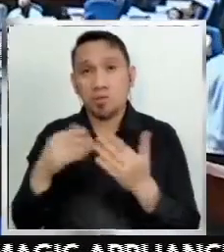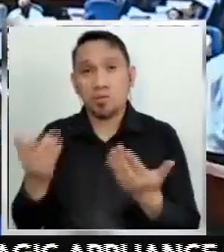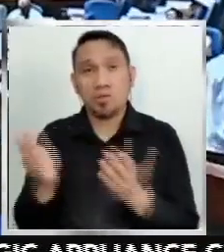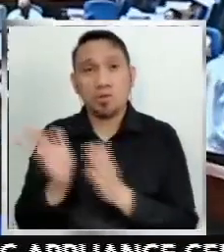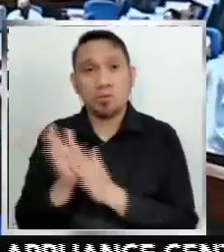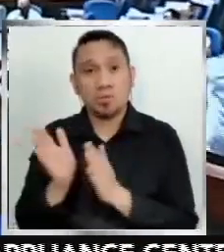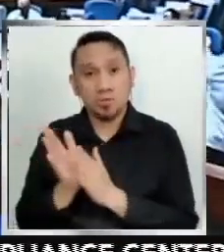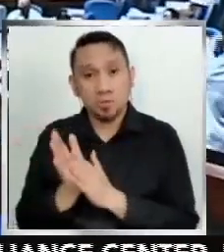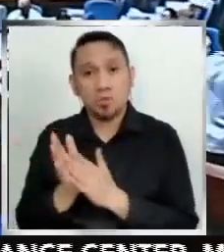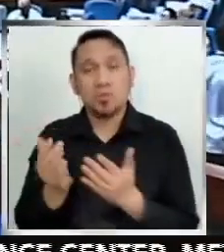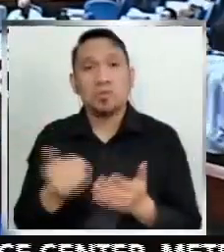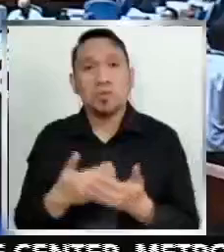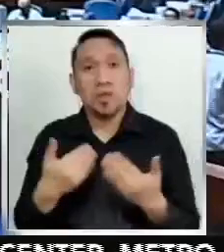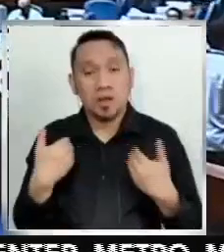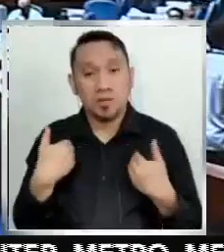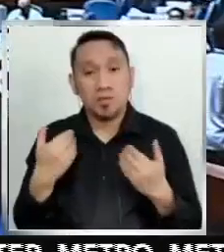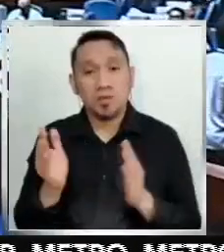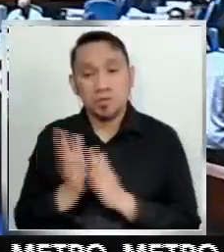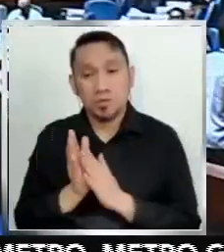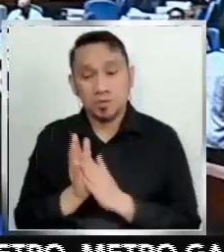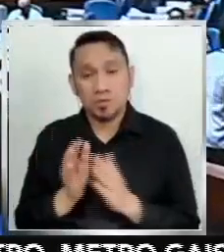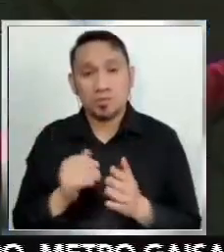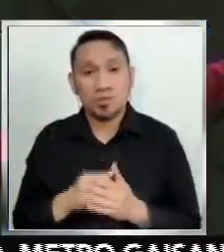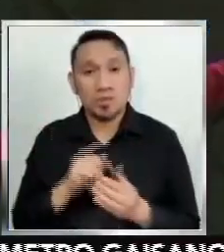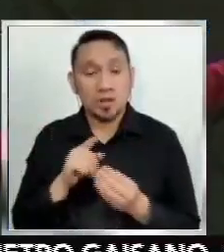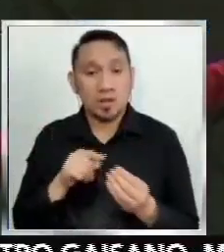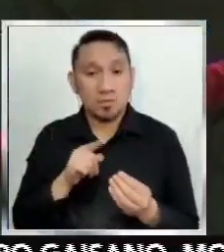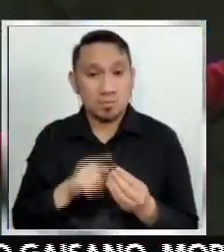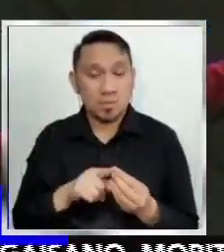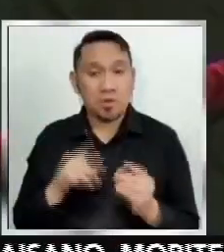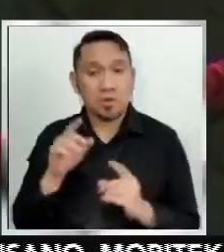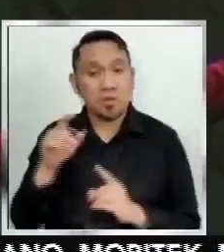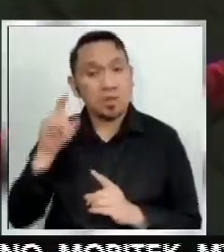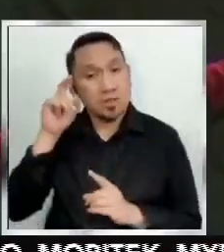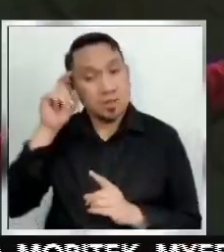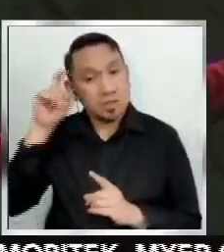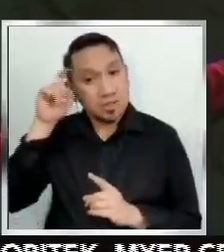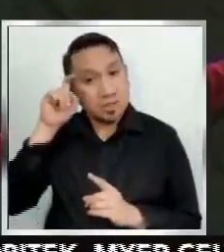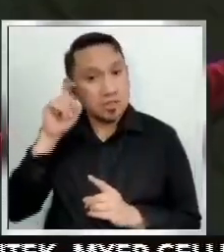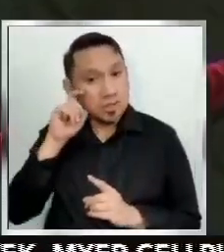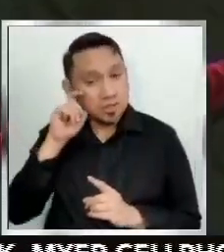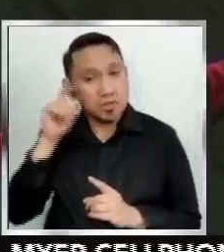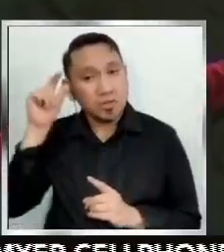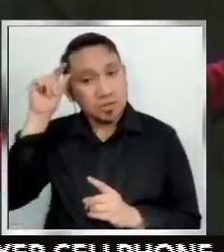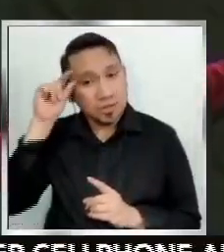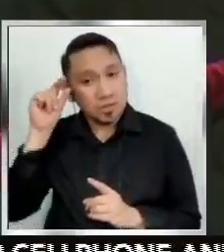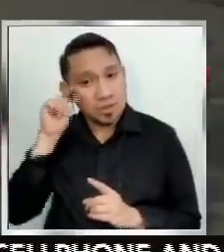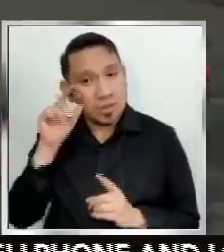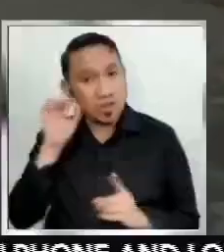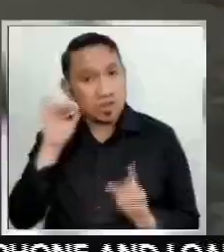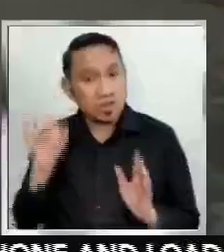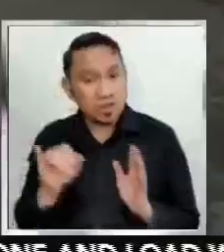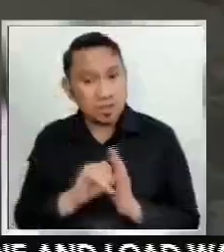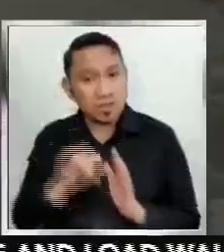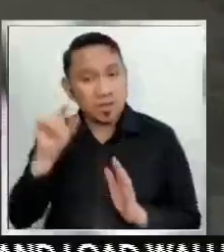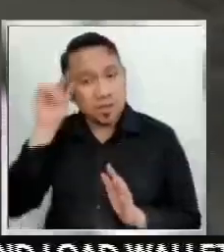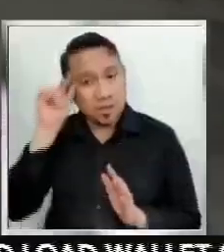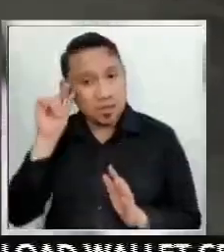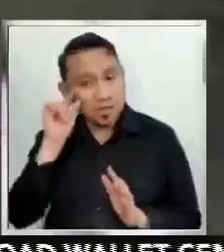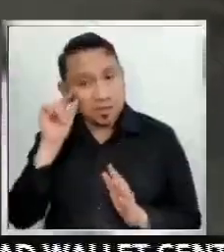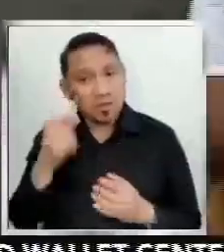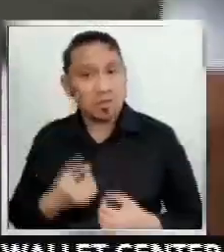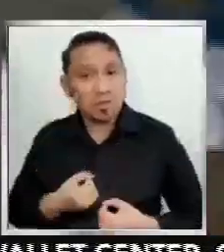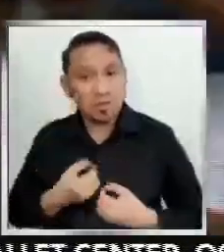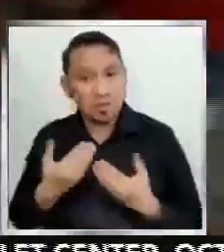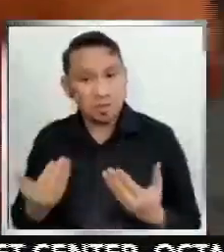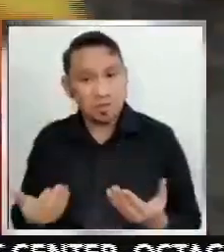ng nakabimbing panukala sa sexual orientation, gender identity, gender expression or sex characteristics o SOGS